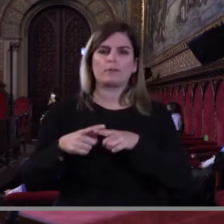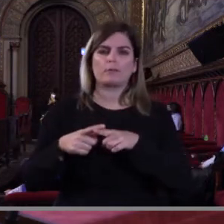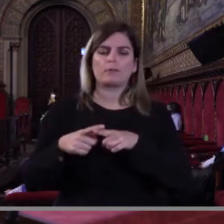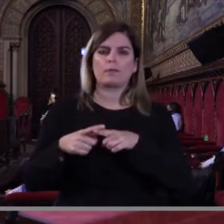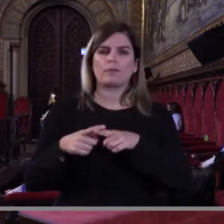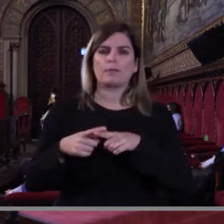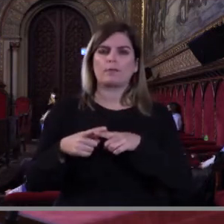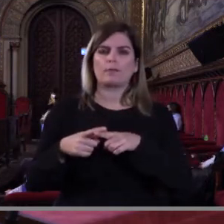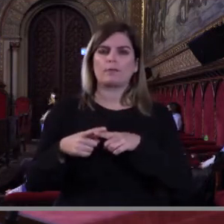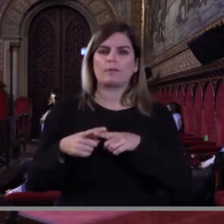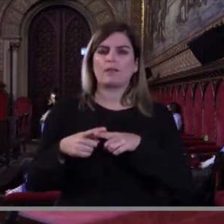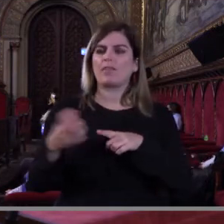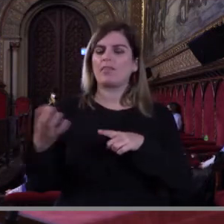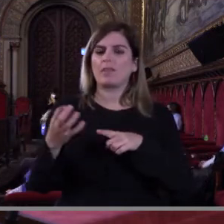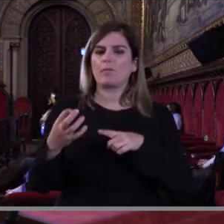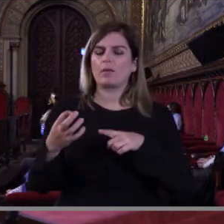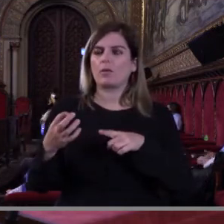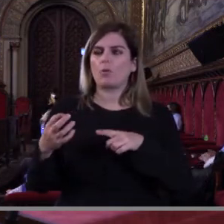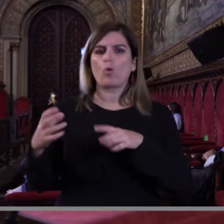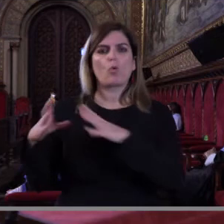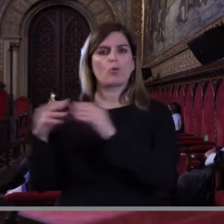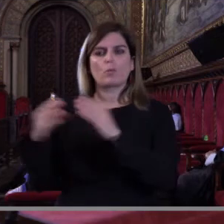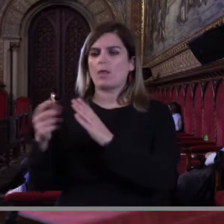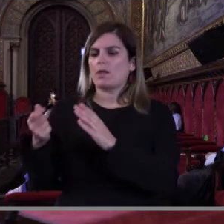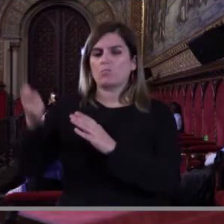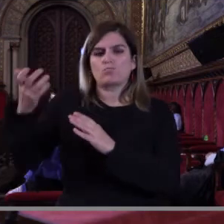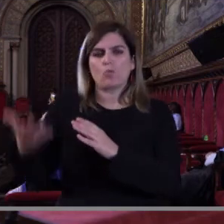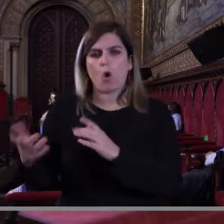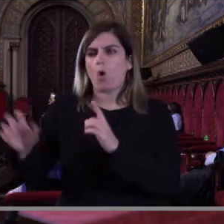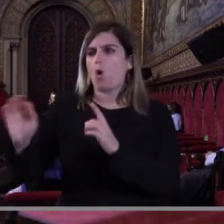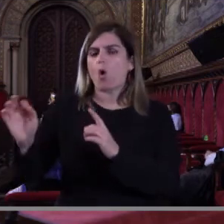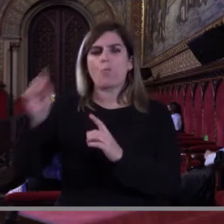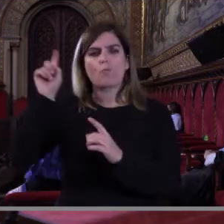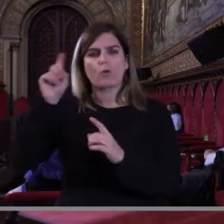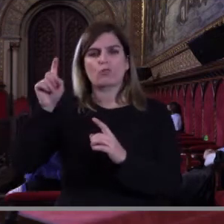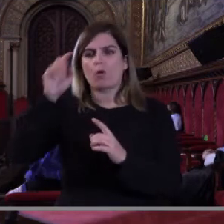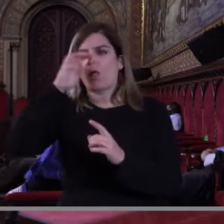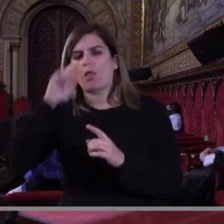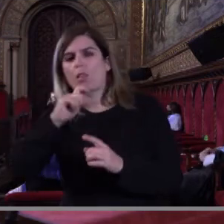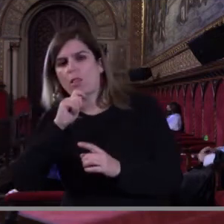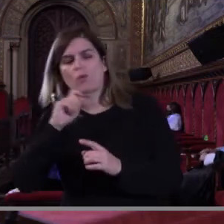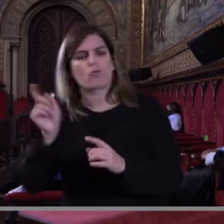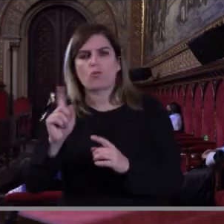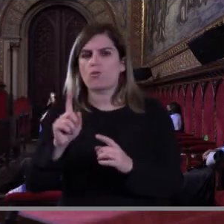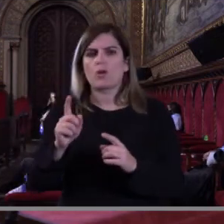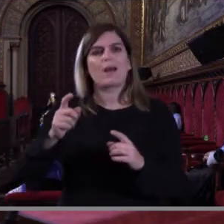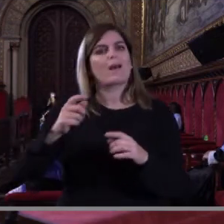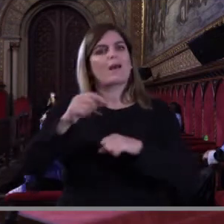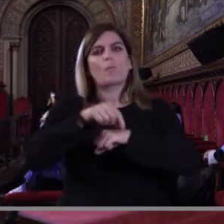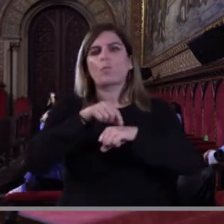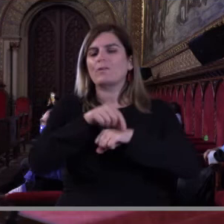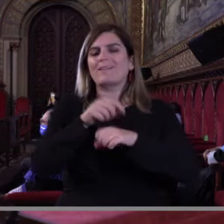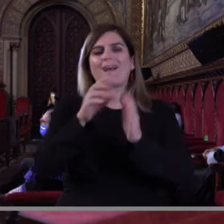una universitat infrafinançada i una plantilla d'edat avançada. He defensat que l'agenda política prioritzés